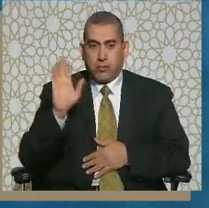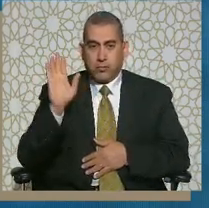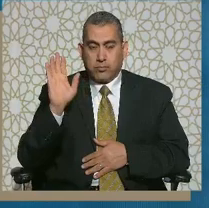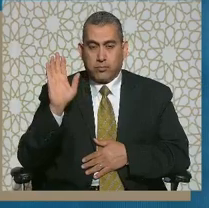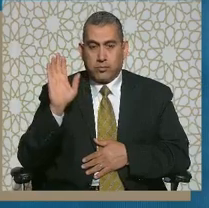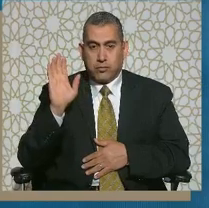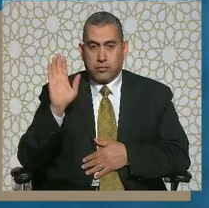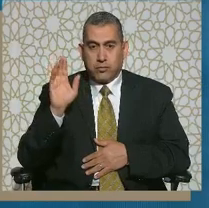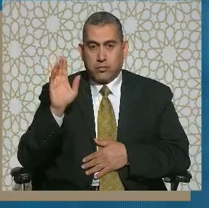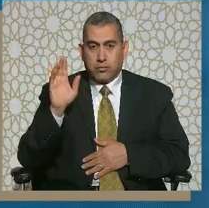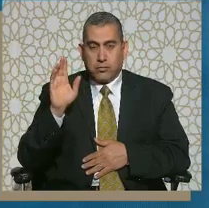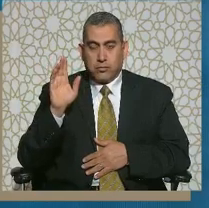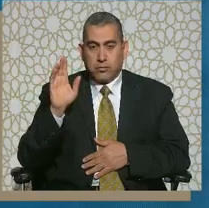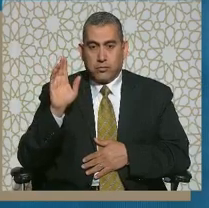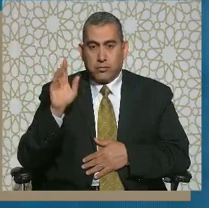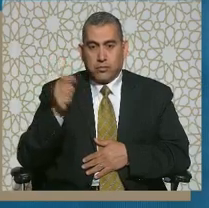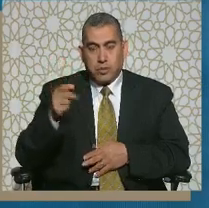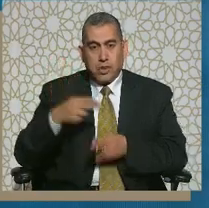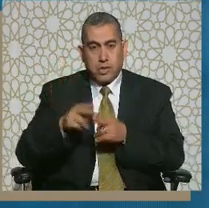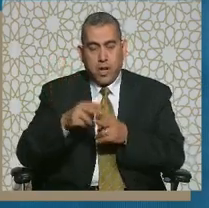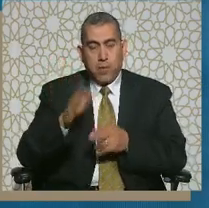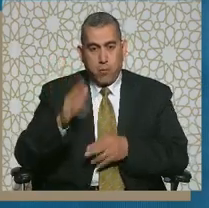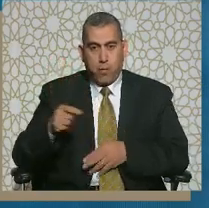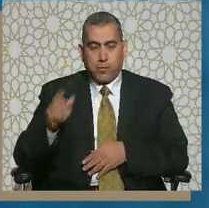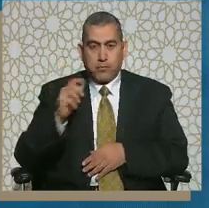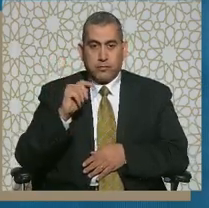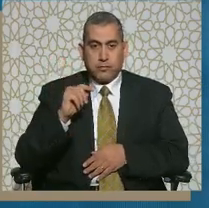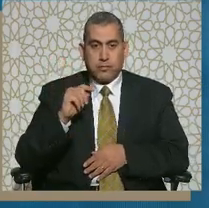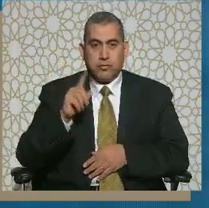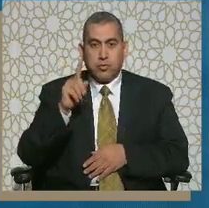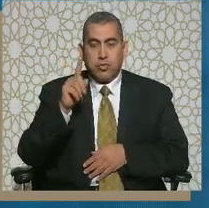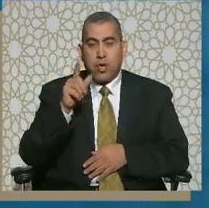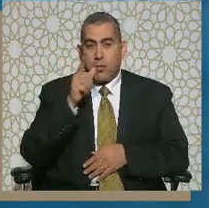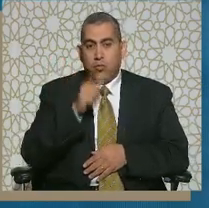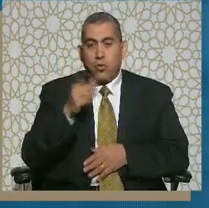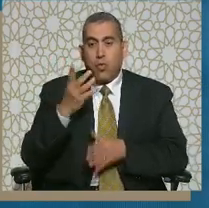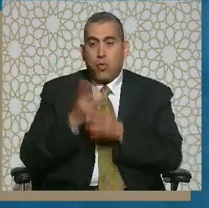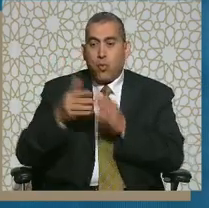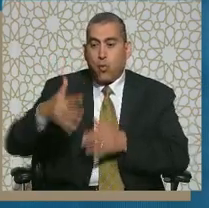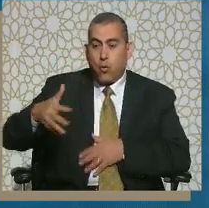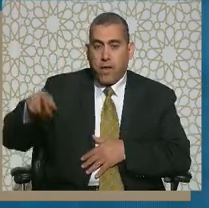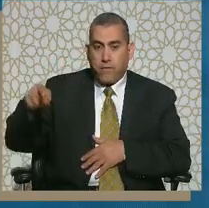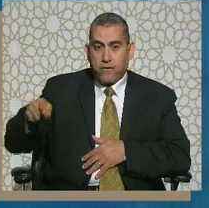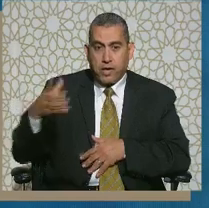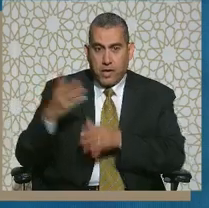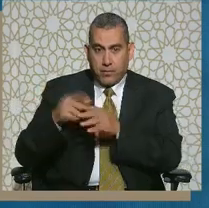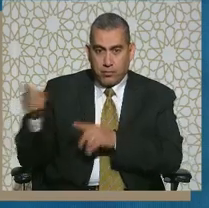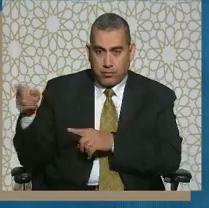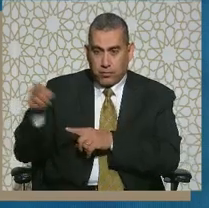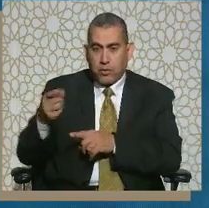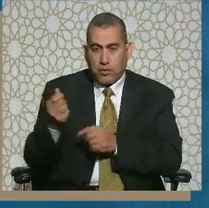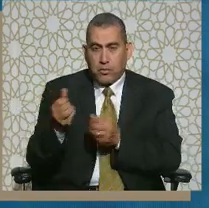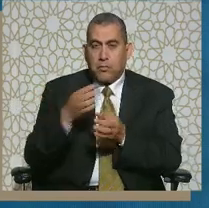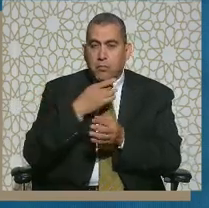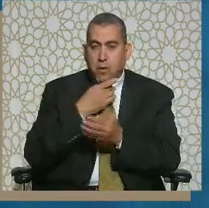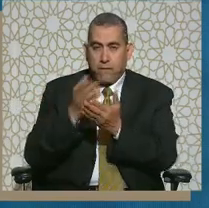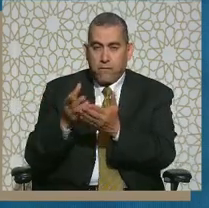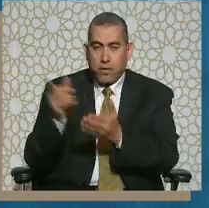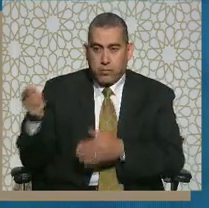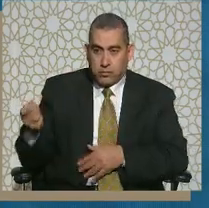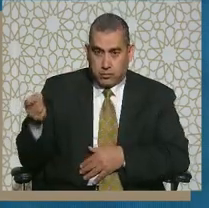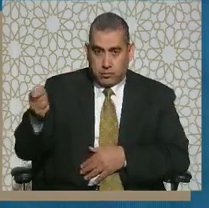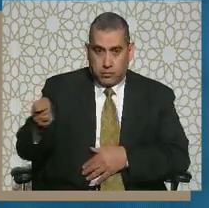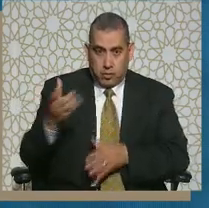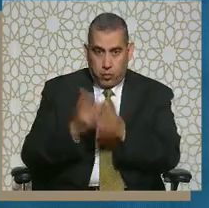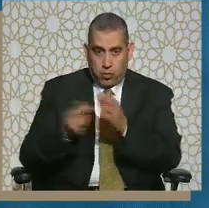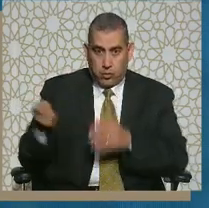هو قادر يدفع فيدفعهم بالتقسيط نعم طب ولاده ولاده دلوقتي ان هم محتاجين الفلوس دي ممكن يديهم